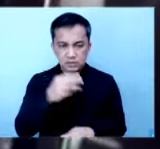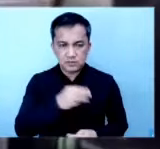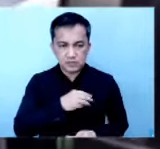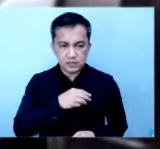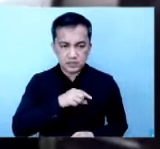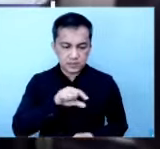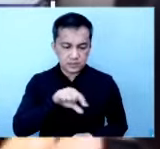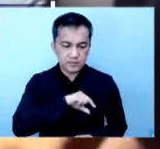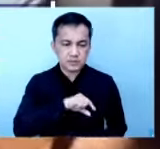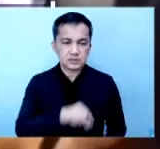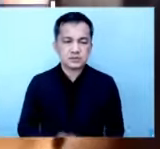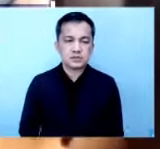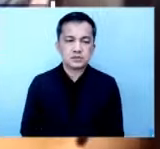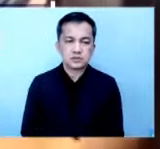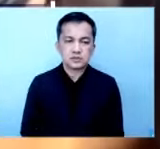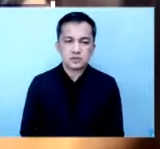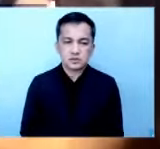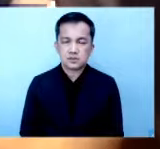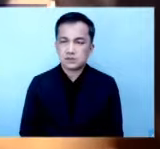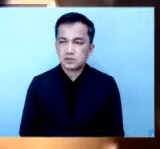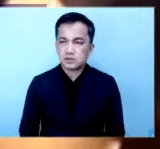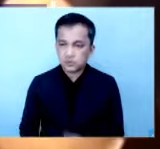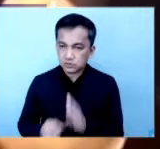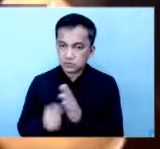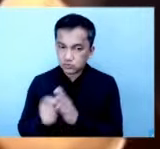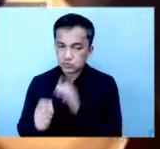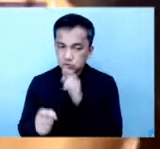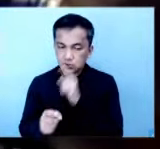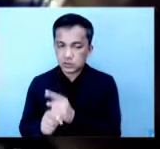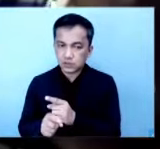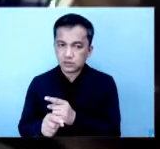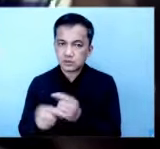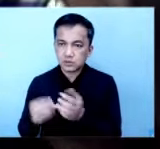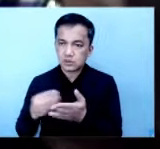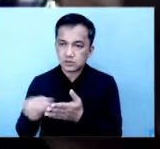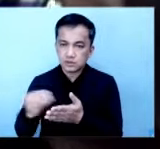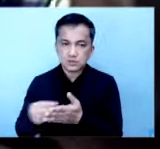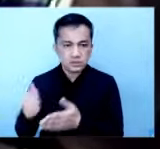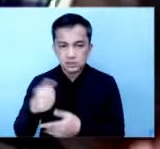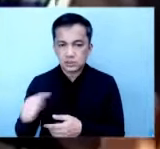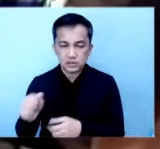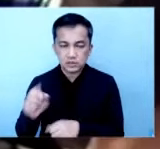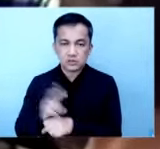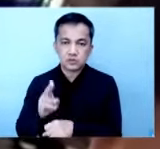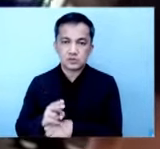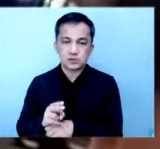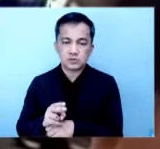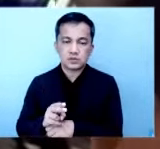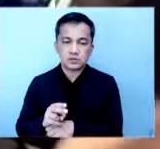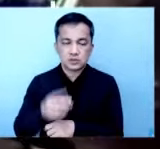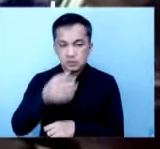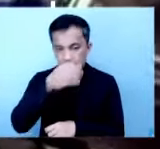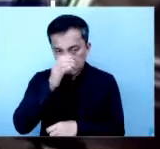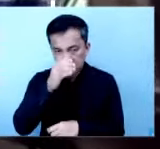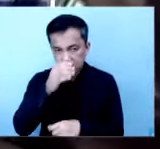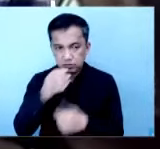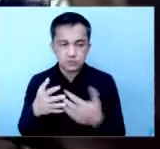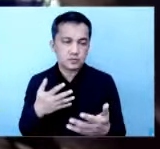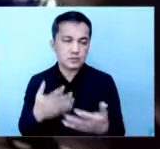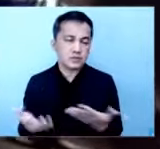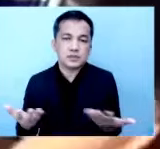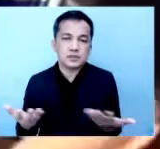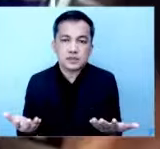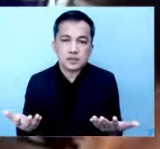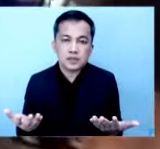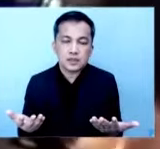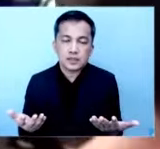kung ito ba talaga, katotohanan ng ginagamit o binili lang kung saan o ginagamit lang sa cosplay, whatever. Ha? But we are